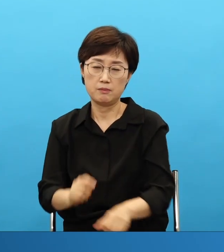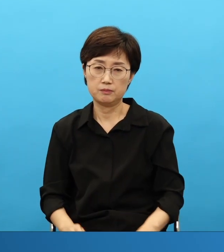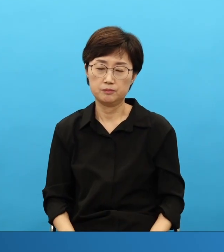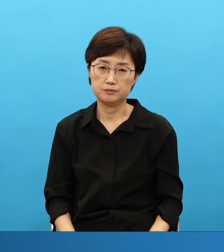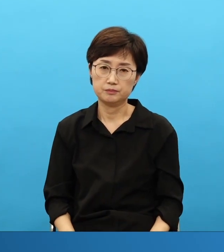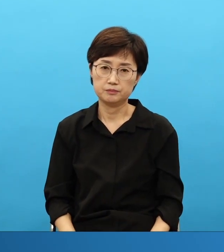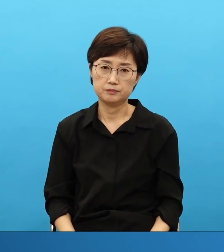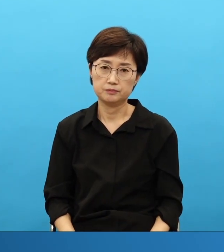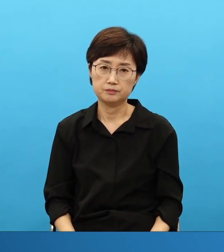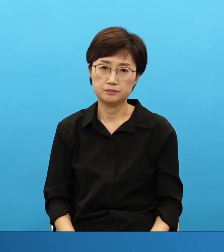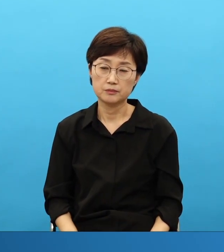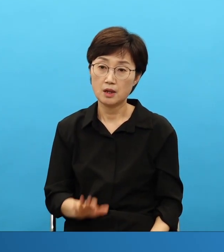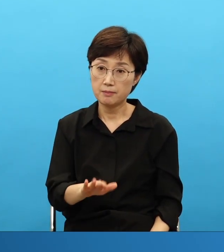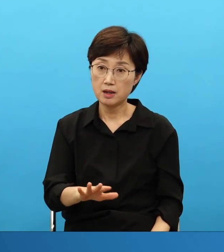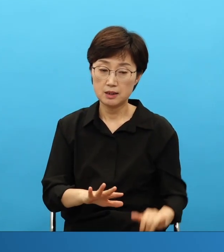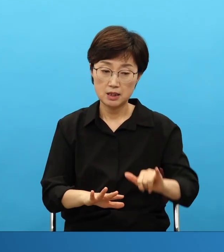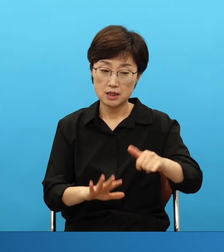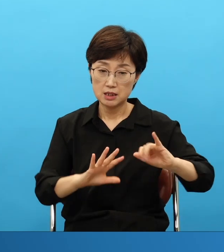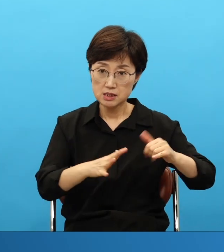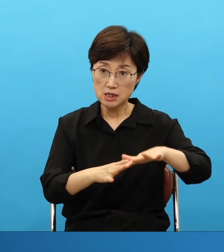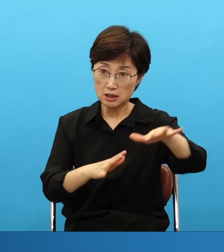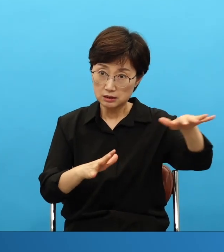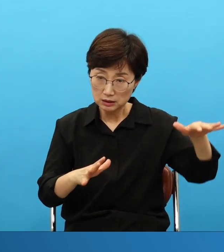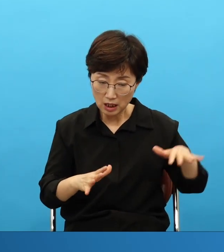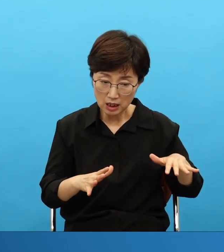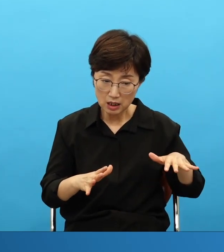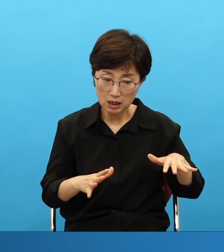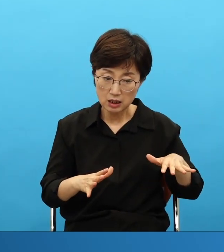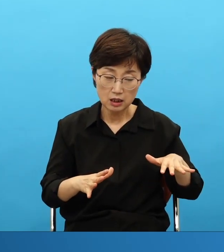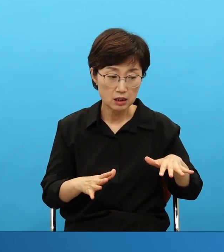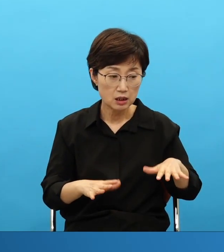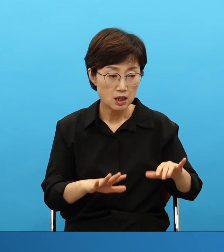이 땅에 하나님을 대적하고 영웅이라는 사람들 다